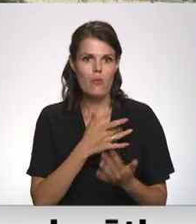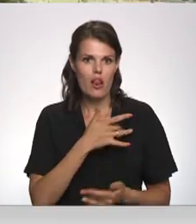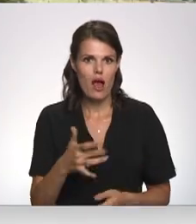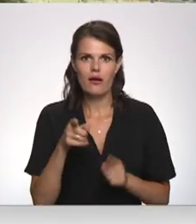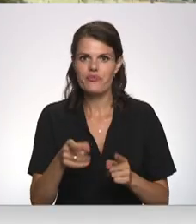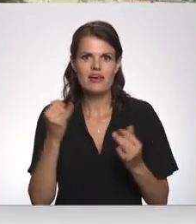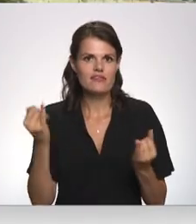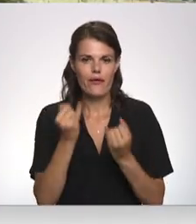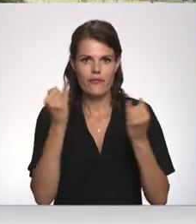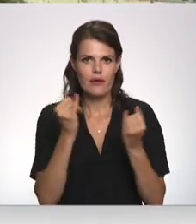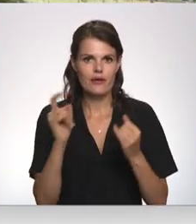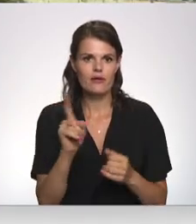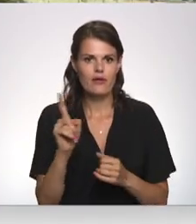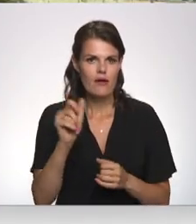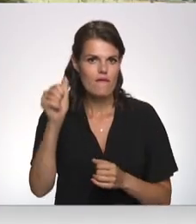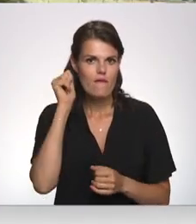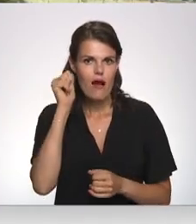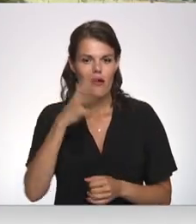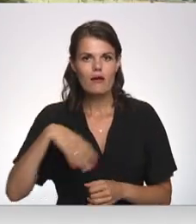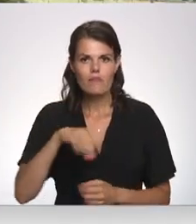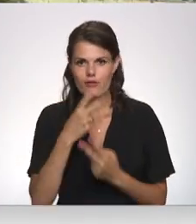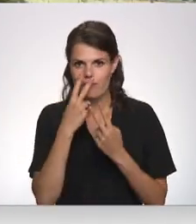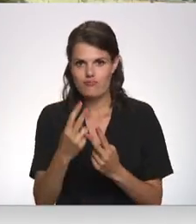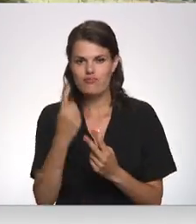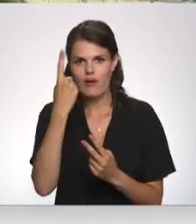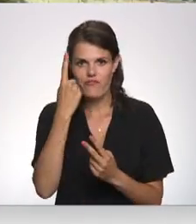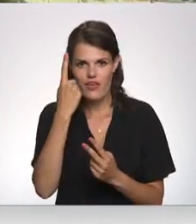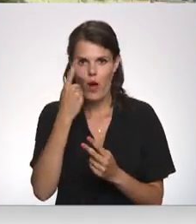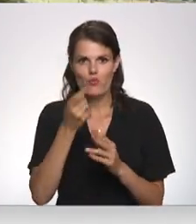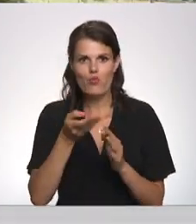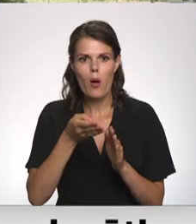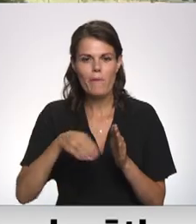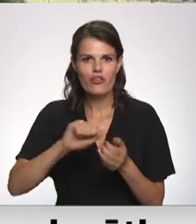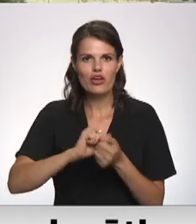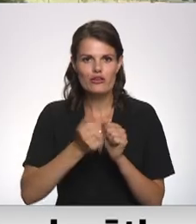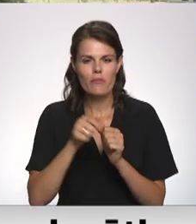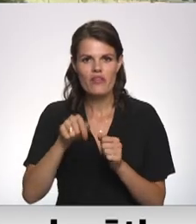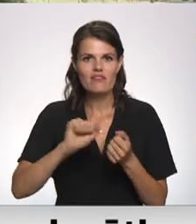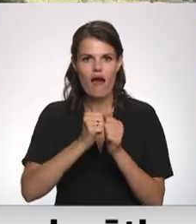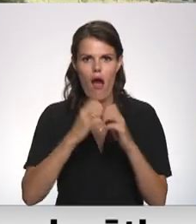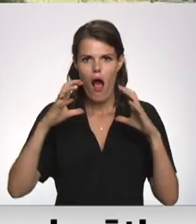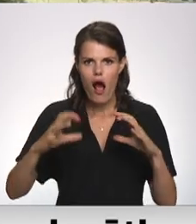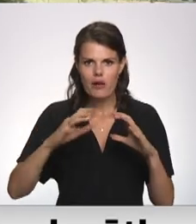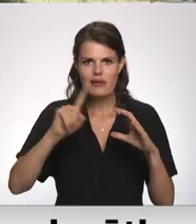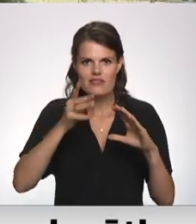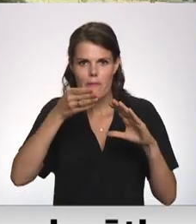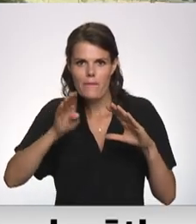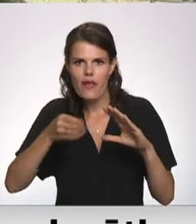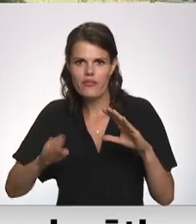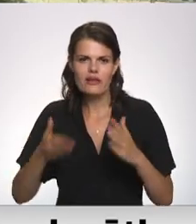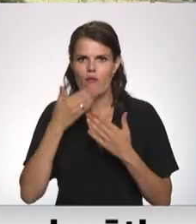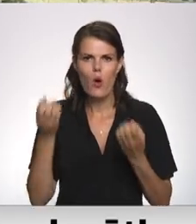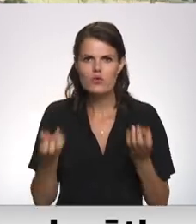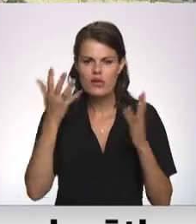tas interesantākais ir, vakar mēs apsekojām vienu bedrīšu akmeni, tas tātad akmens, kurā ir bedrītes. Nav īsti skaidrs, vai tās bedrītes ir